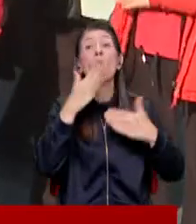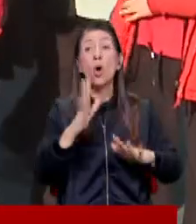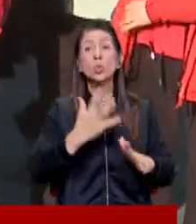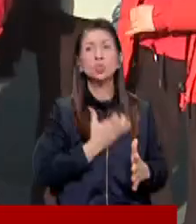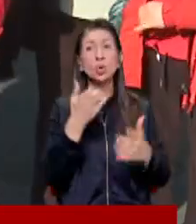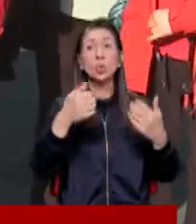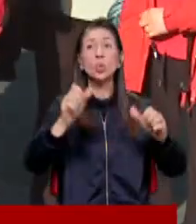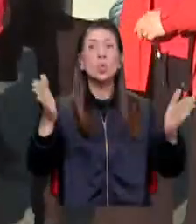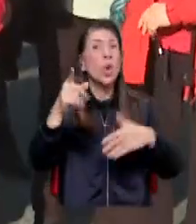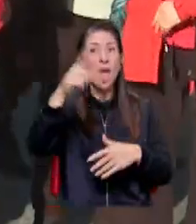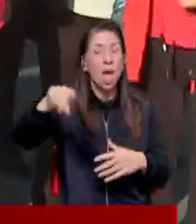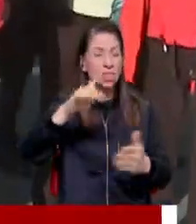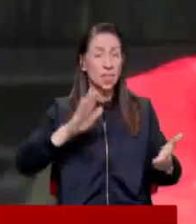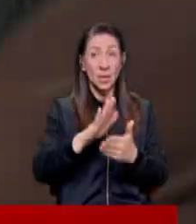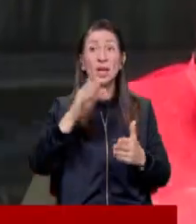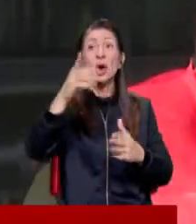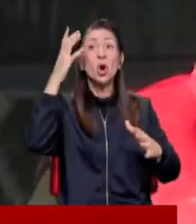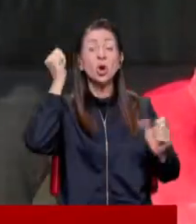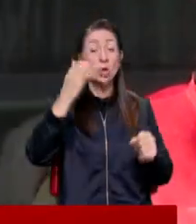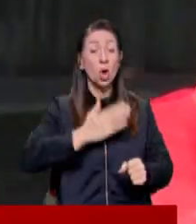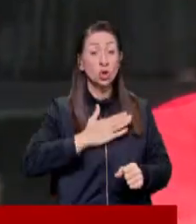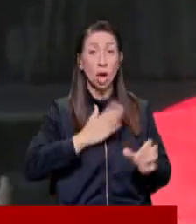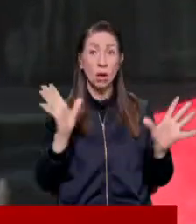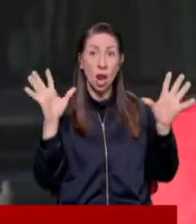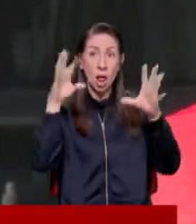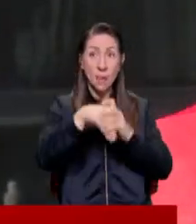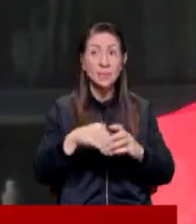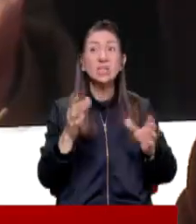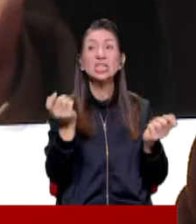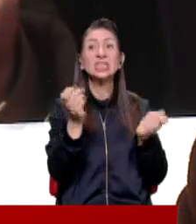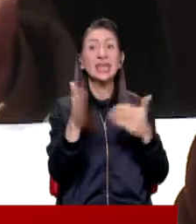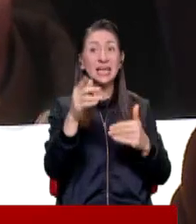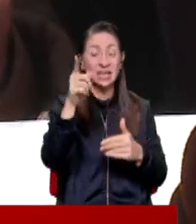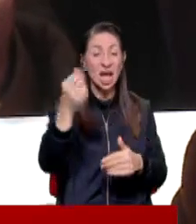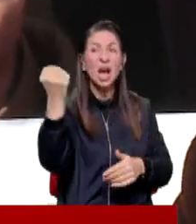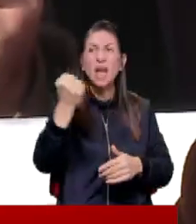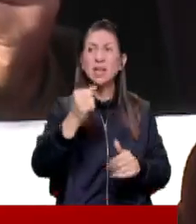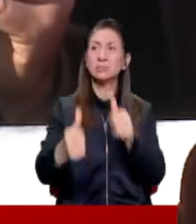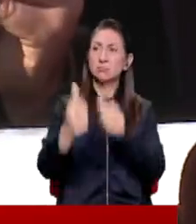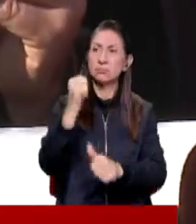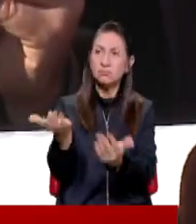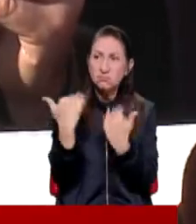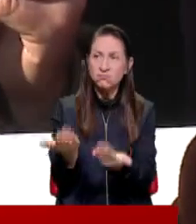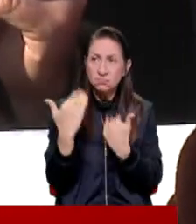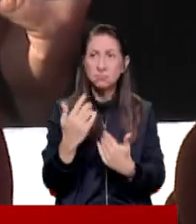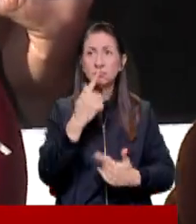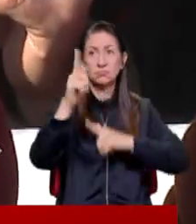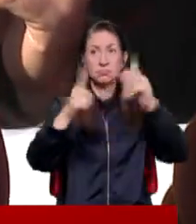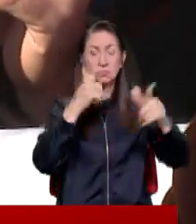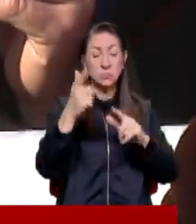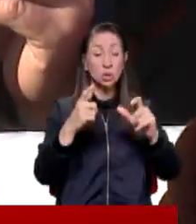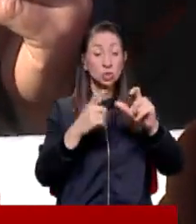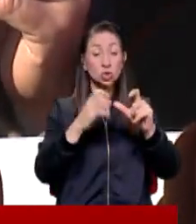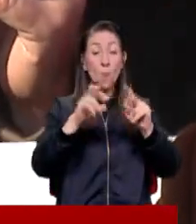birlikte kuryeler de tepkili. Somali Fahri Konsolosluğu önünde toplanan Nakliyat İş Sendikası katilin iadesi için ses yükseltti.